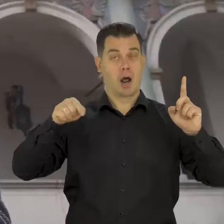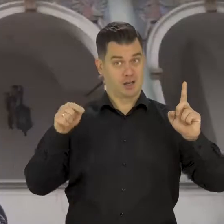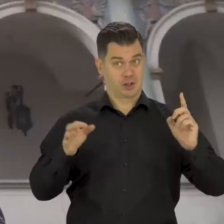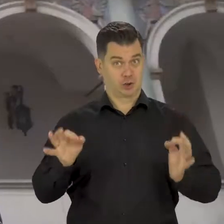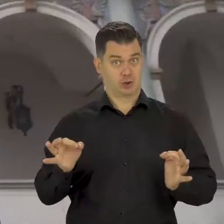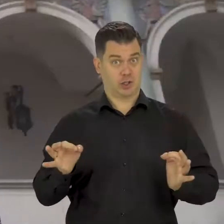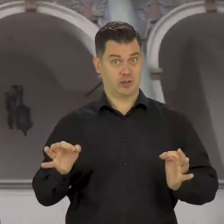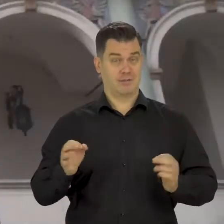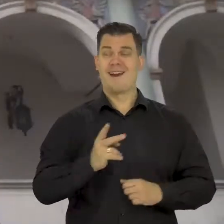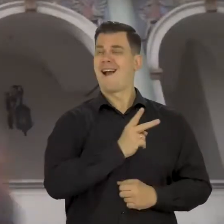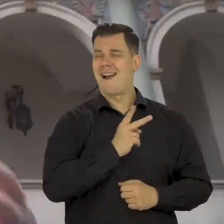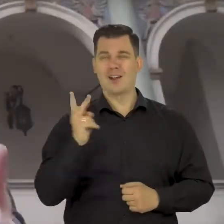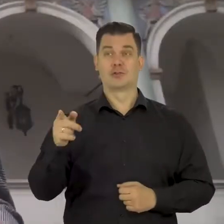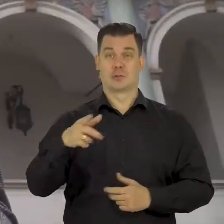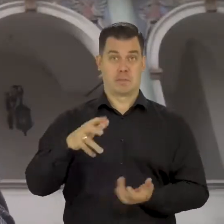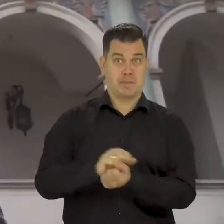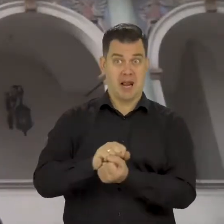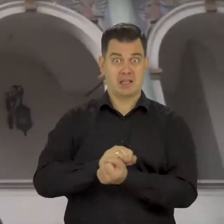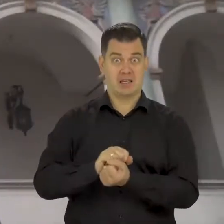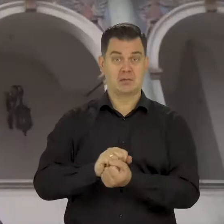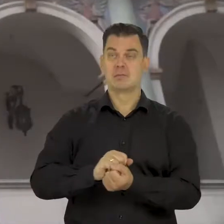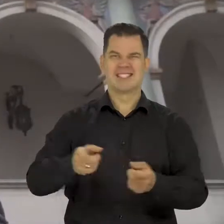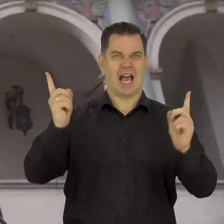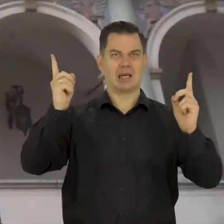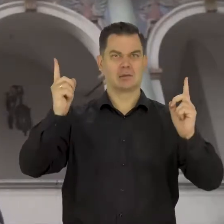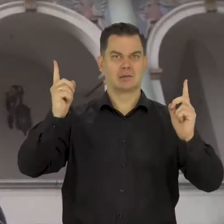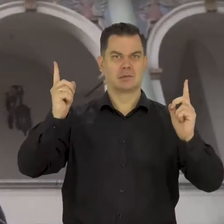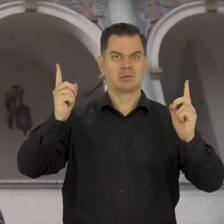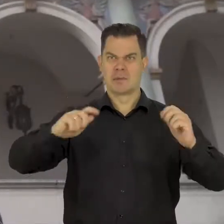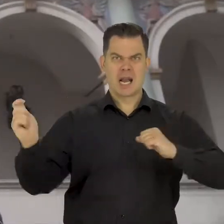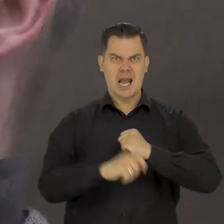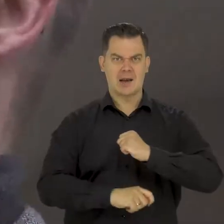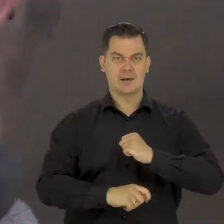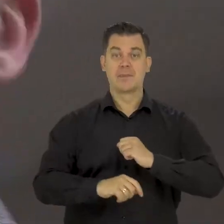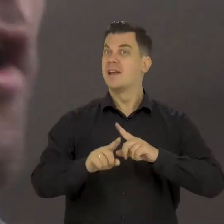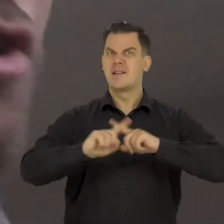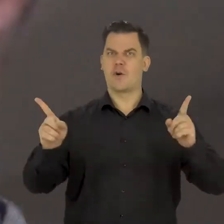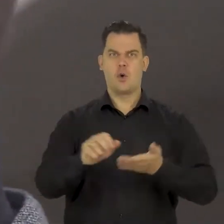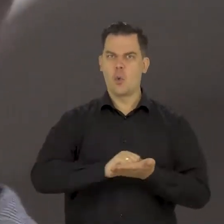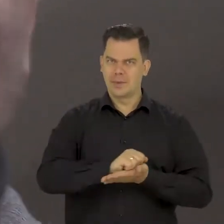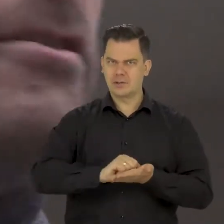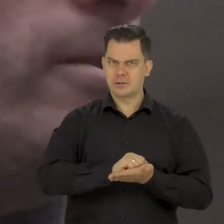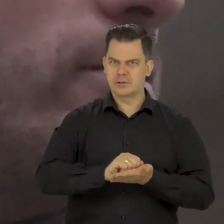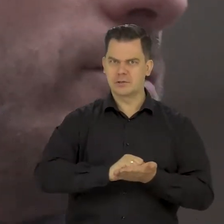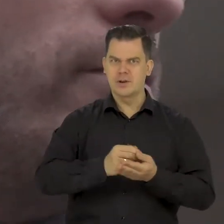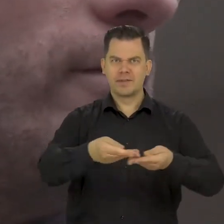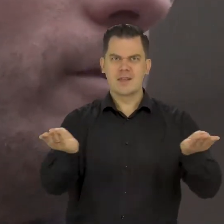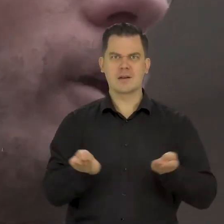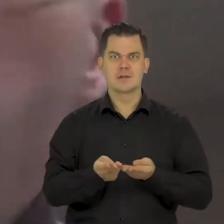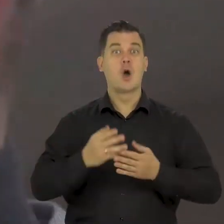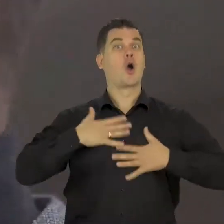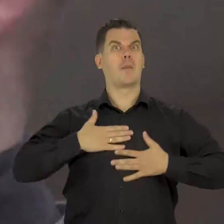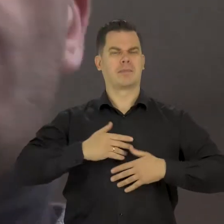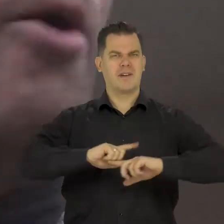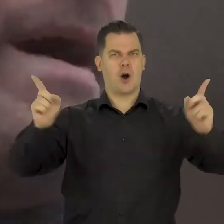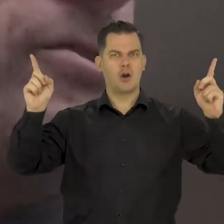Od dziś każde pranie będzie surowo karane. Nie wolno myć naczyń i